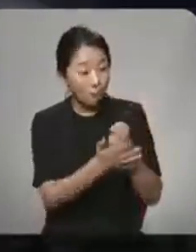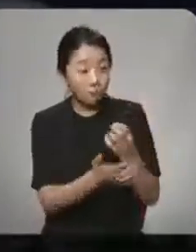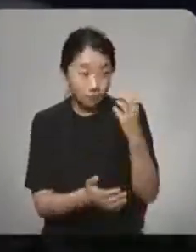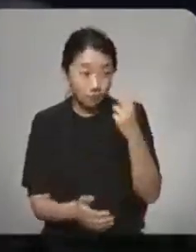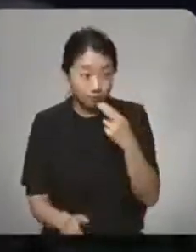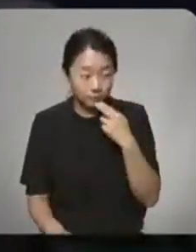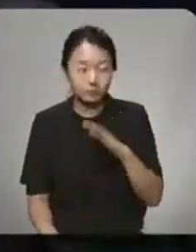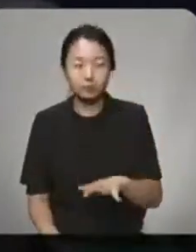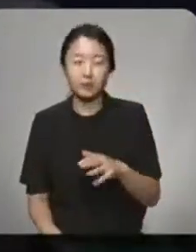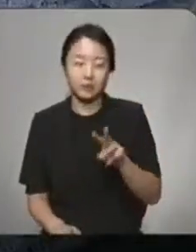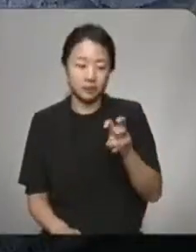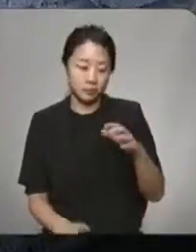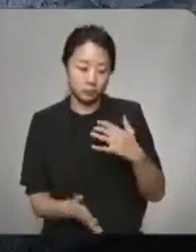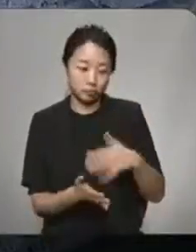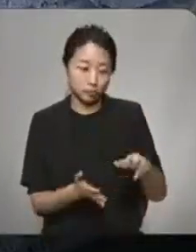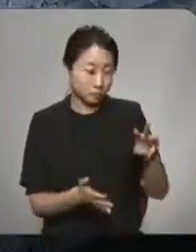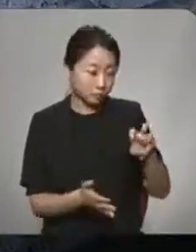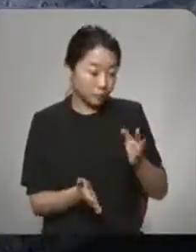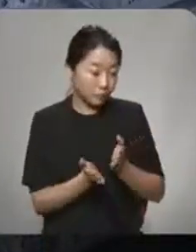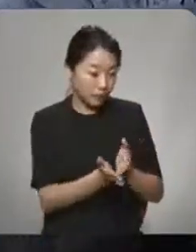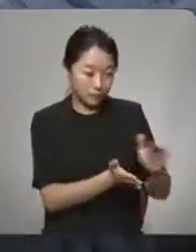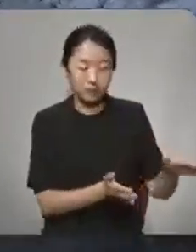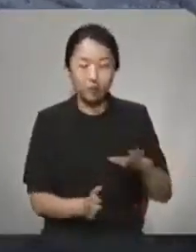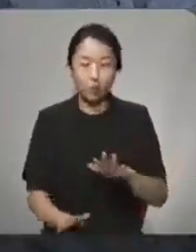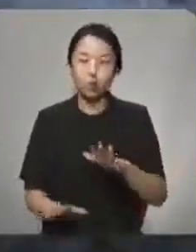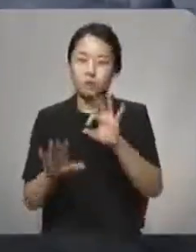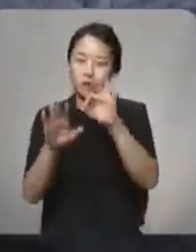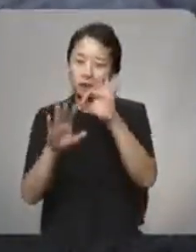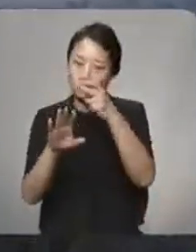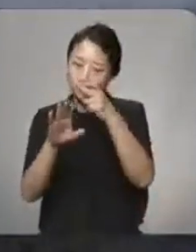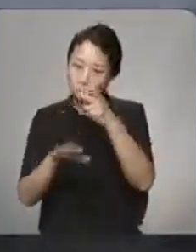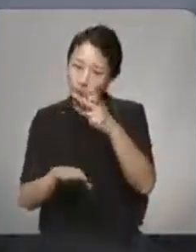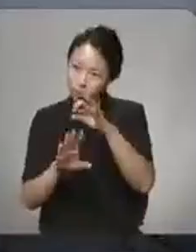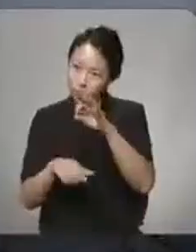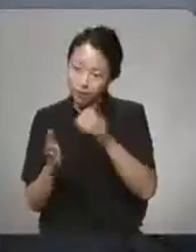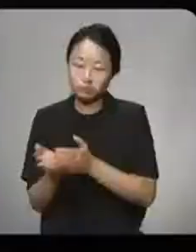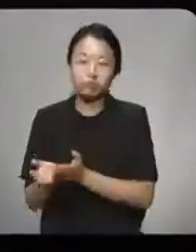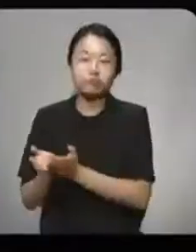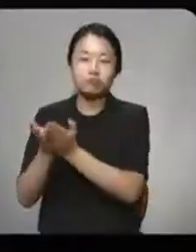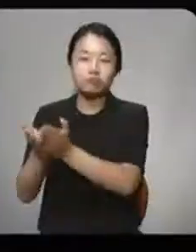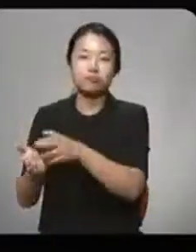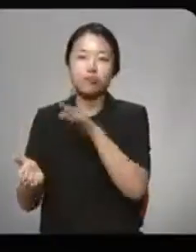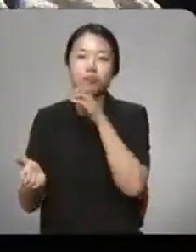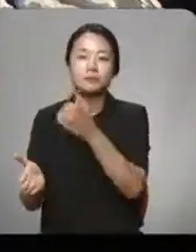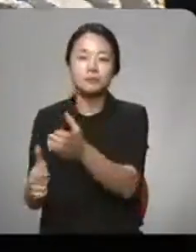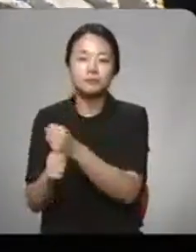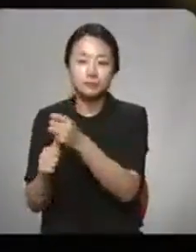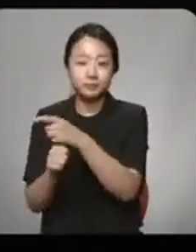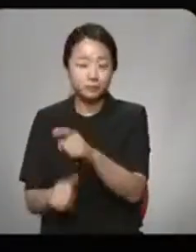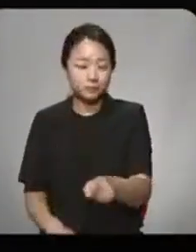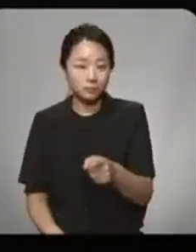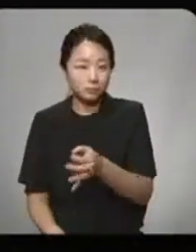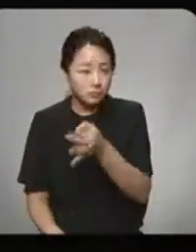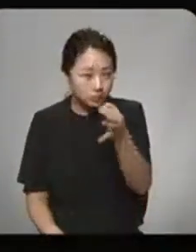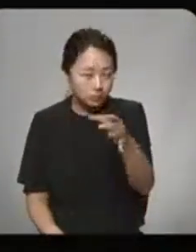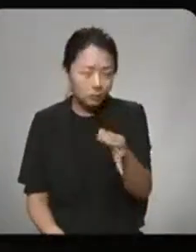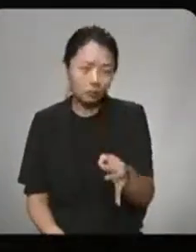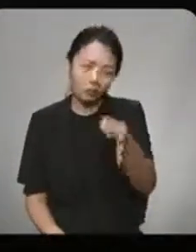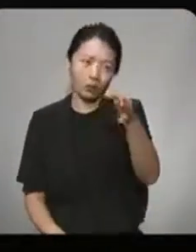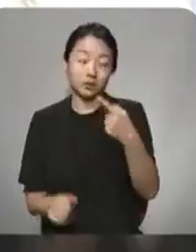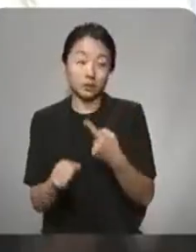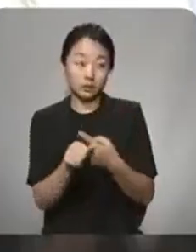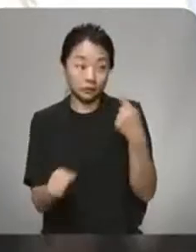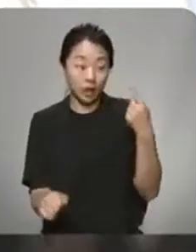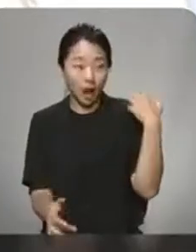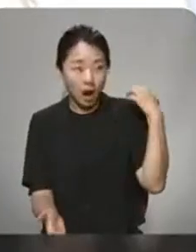우리 어선 33척이 오는 10월까지 조업을 이어가게 됐습니다. 어민들의 부담은 입어료가 오른 데다 러시아 측이